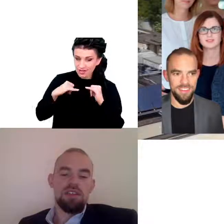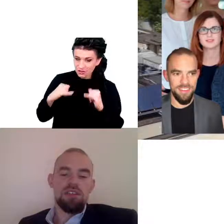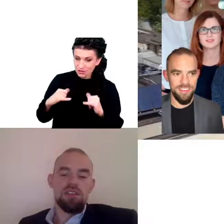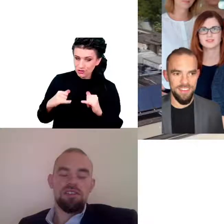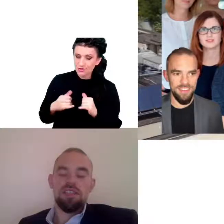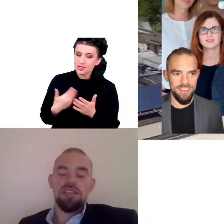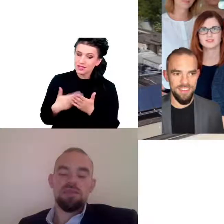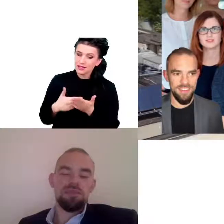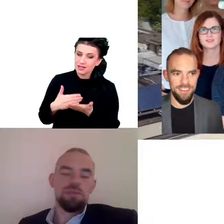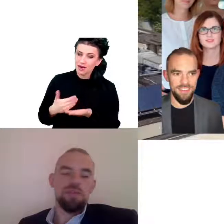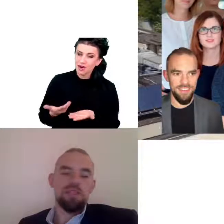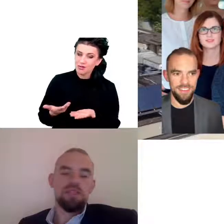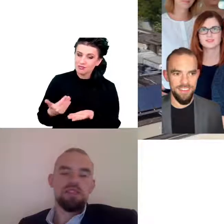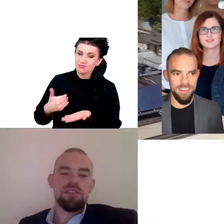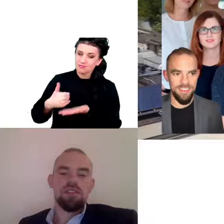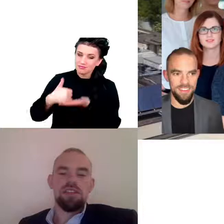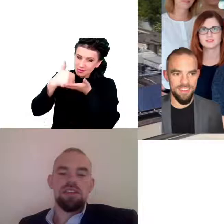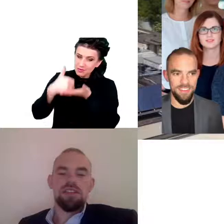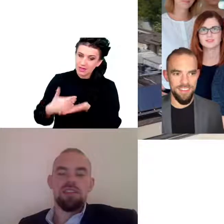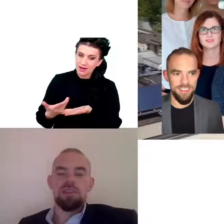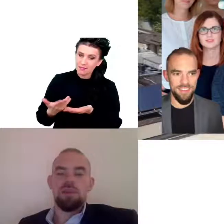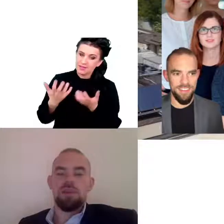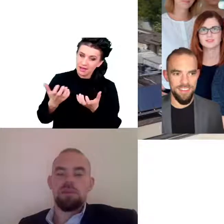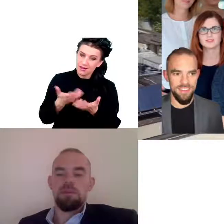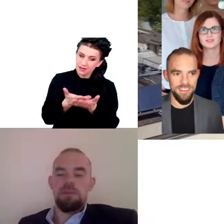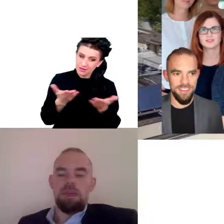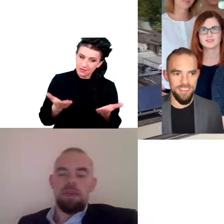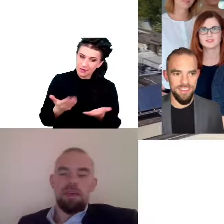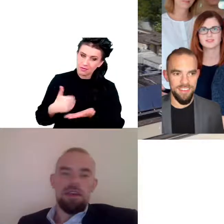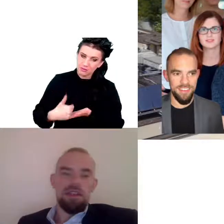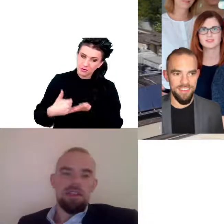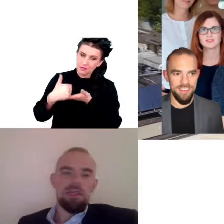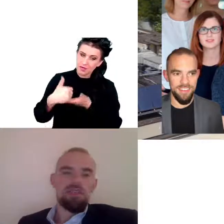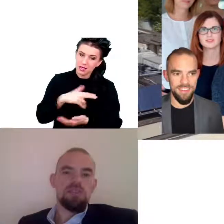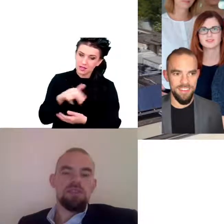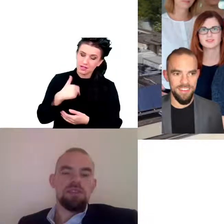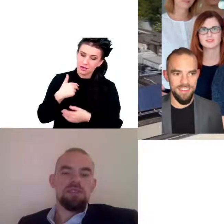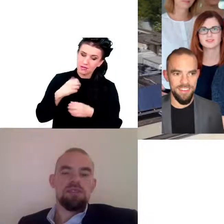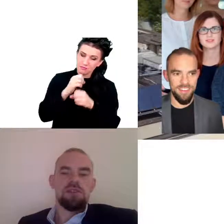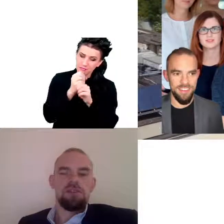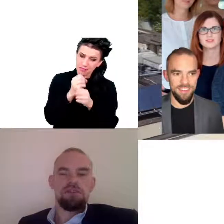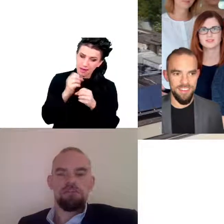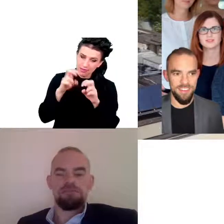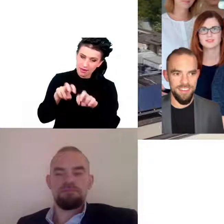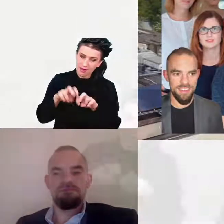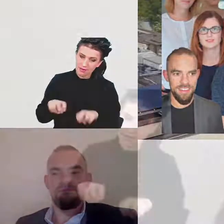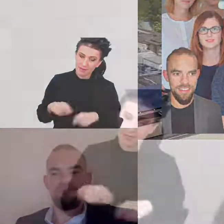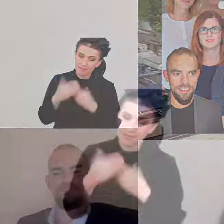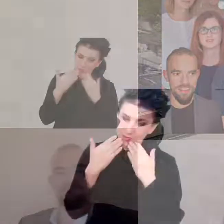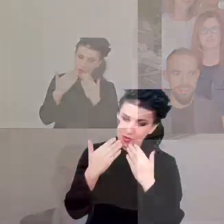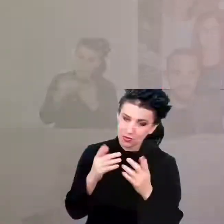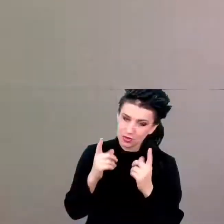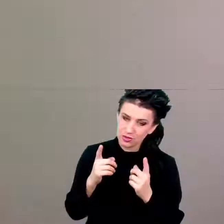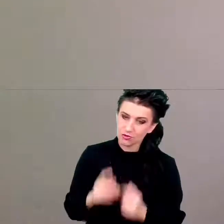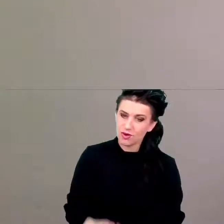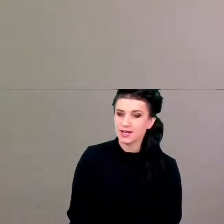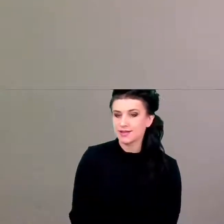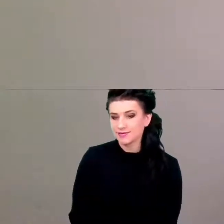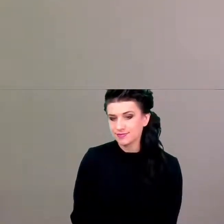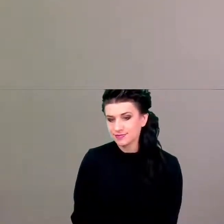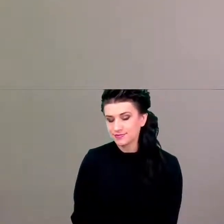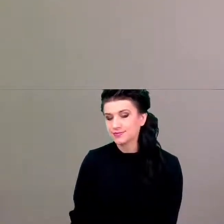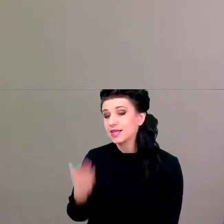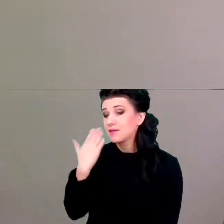czy zachęcam do wspierania naszych badań. Jeszcze raz bardzo dziękuję za uwagę. Bardzo